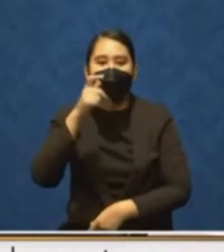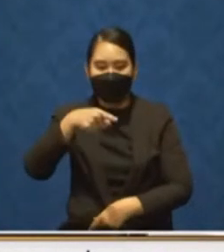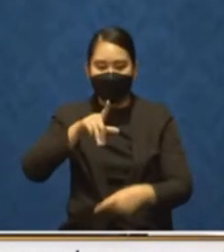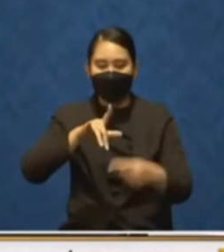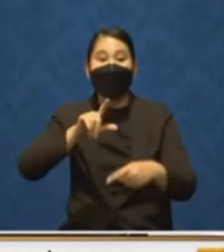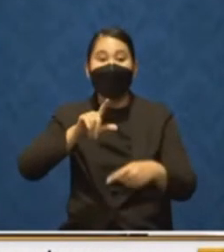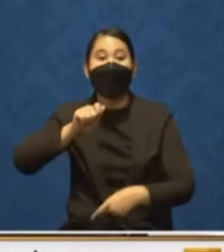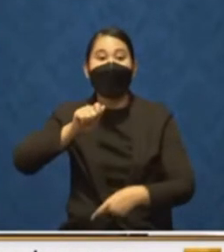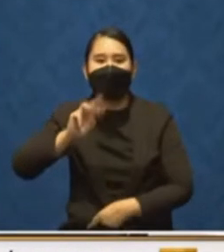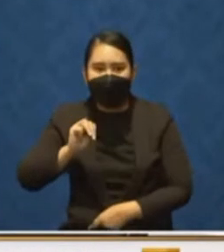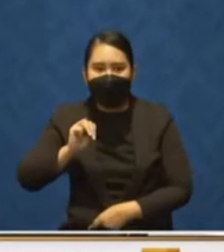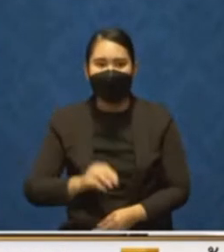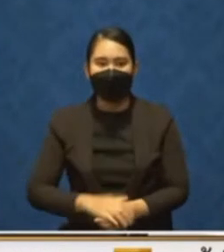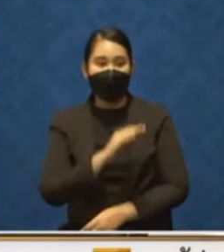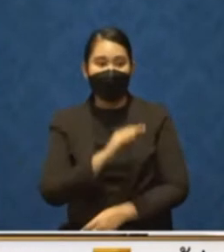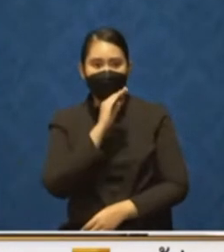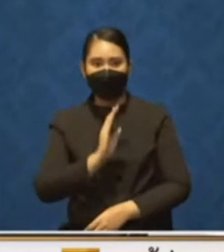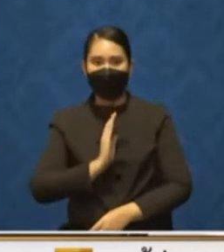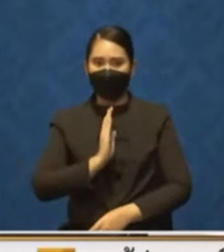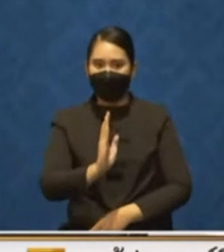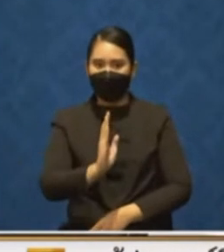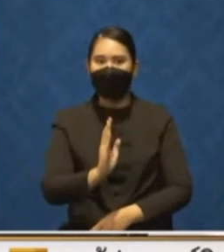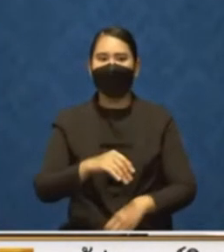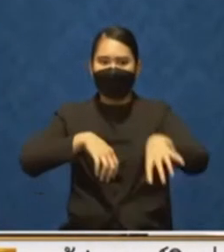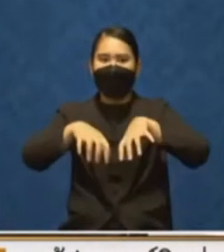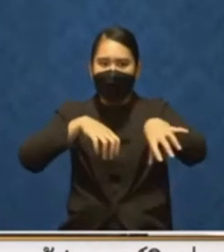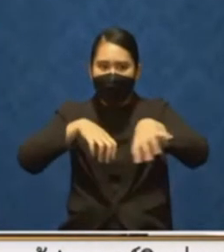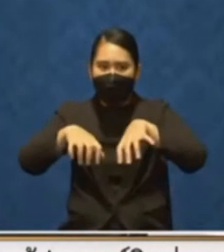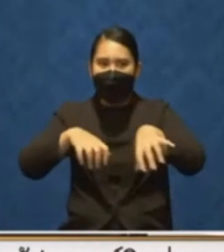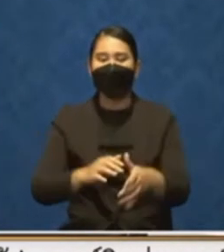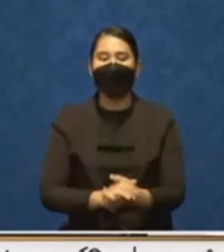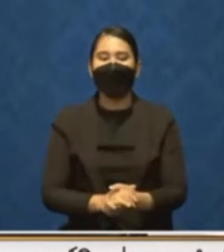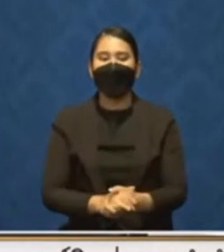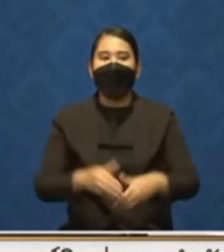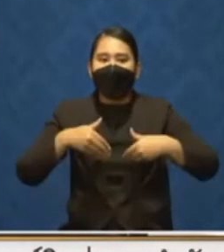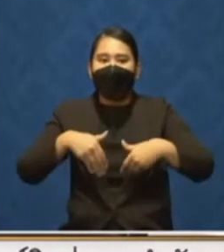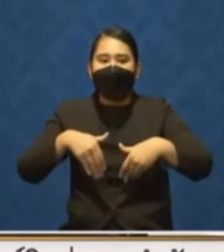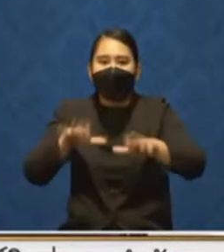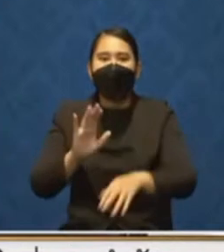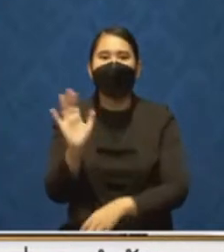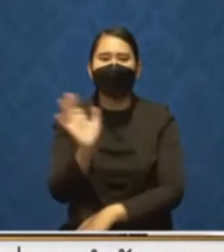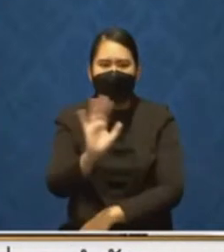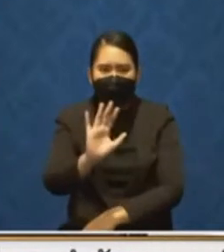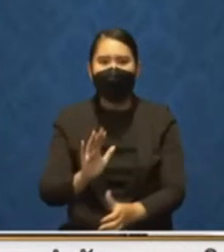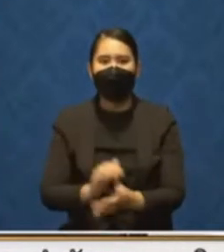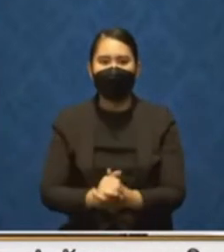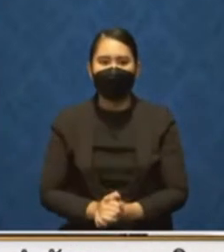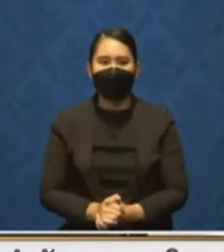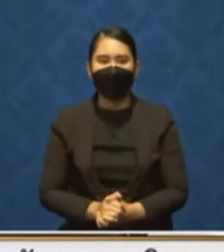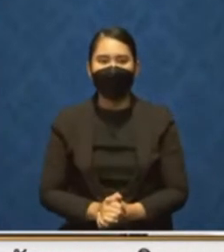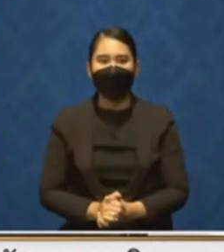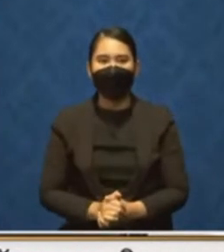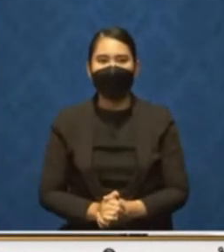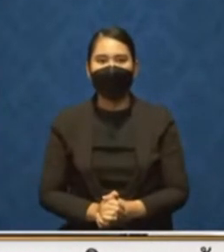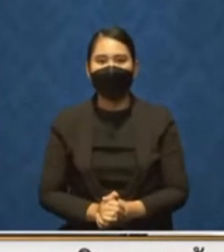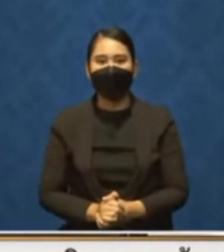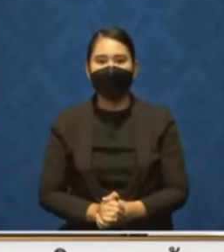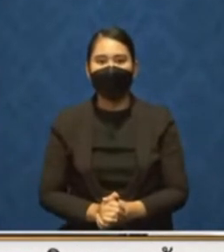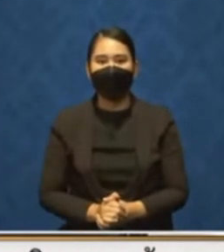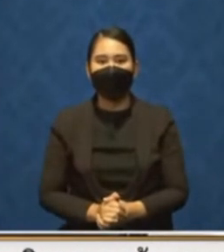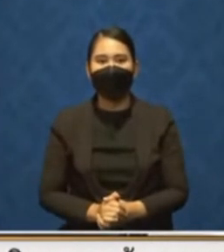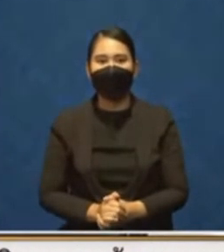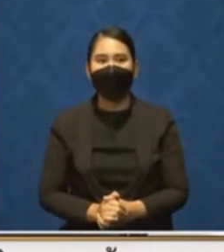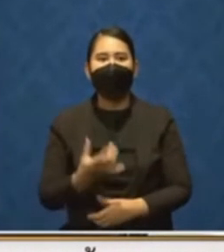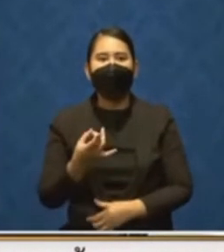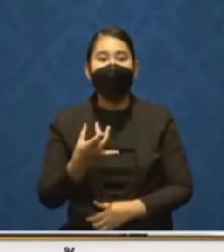ถ้าท่านมีความซื่อสัตย์สุจริตจริงๆท่านต้องจัดการจะไปปล่อยห้อยโหนรอบตัวทำแบบนี้ไม่ได้อะไรหรือเปล่า